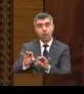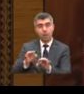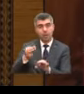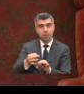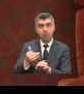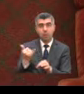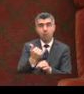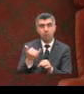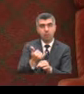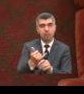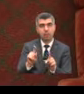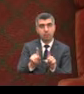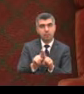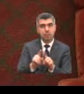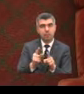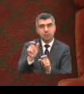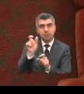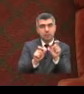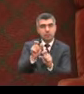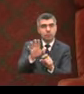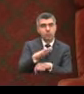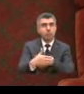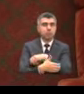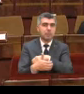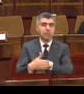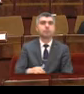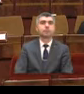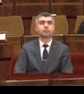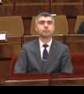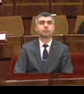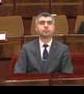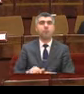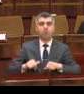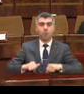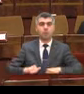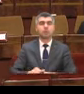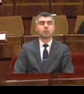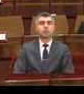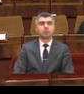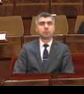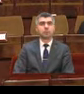من تداعيات الأزمة على الفئات الهشة. السيدة الوزيرة المحترمة،